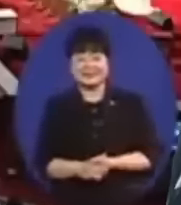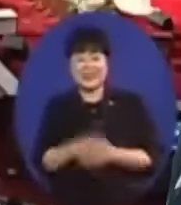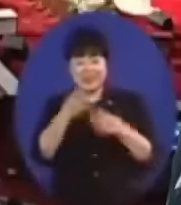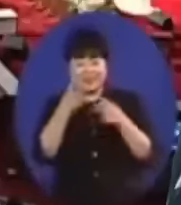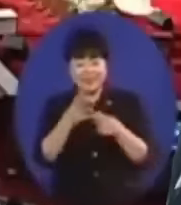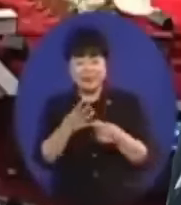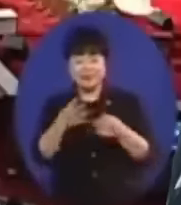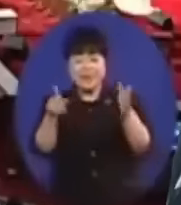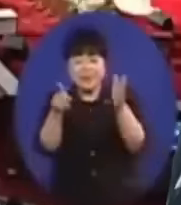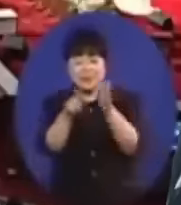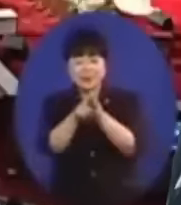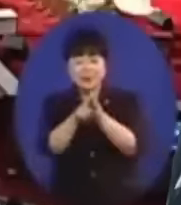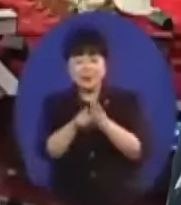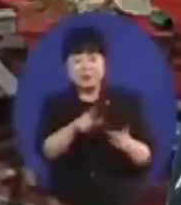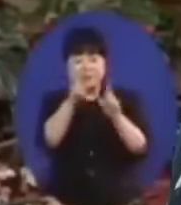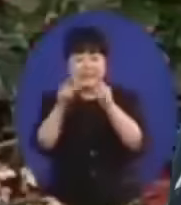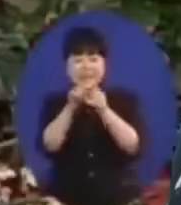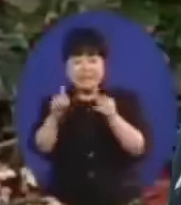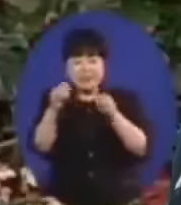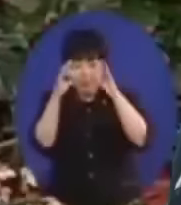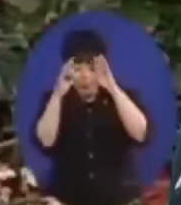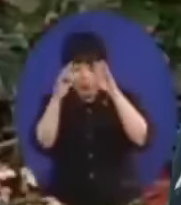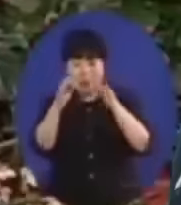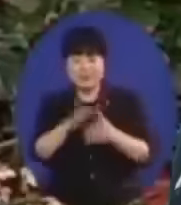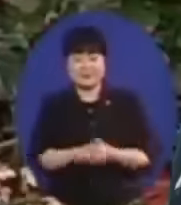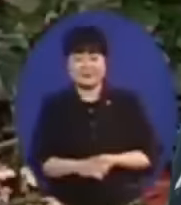넷째로 믿음으로 산 사람들 보면